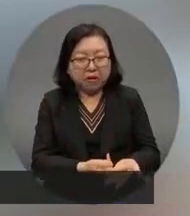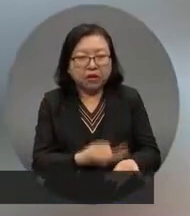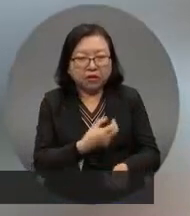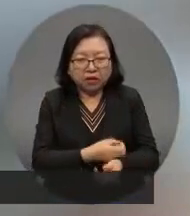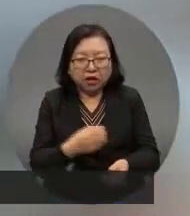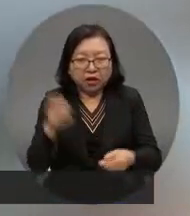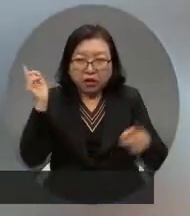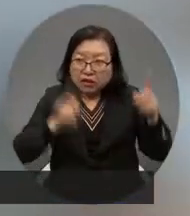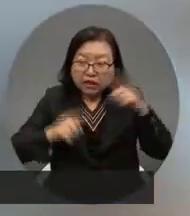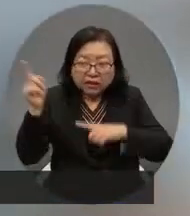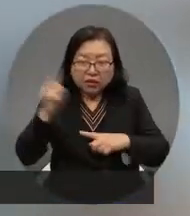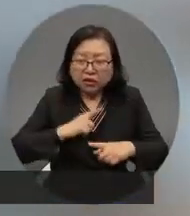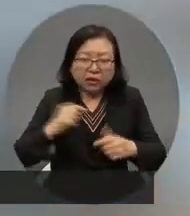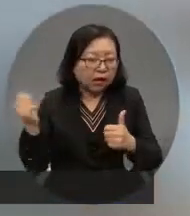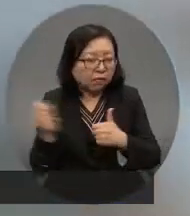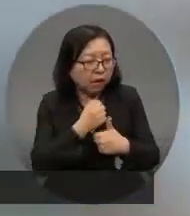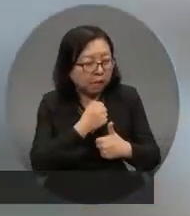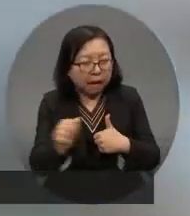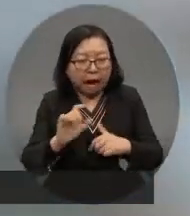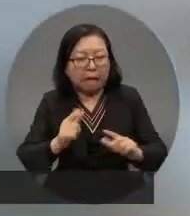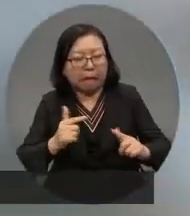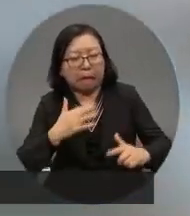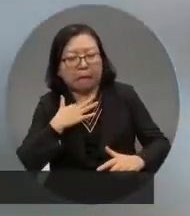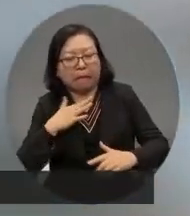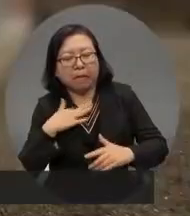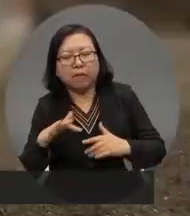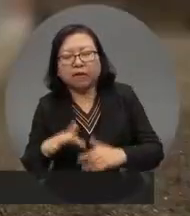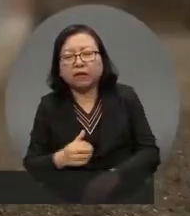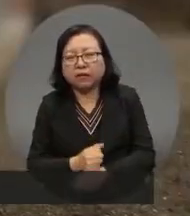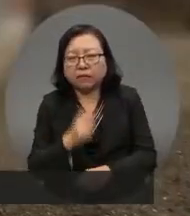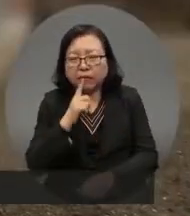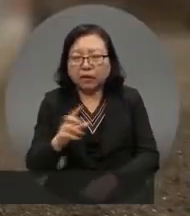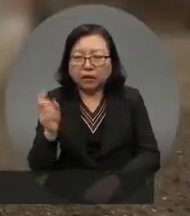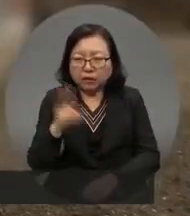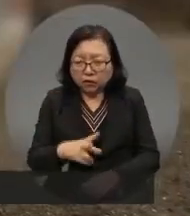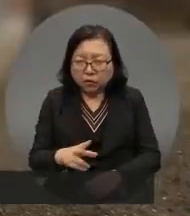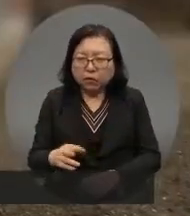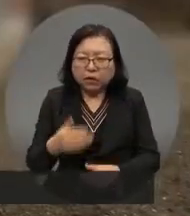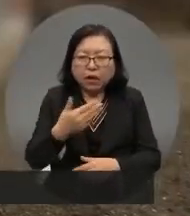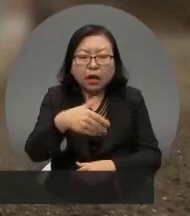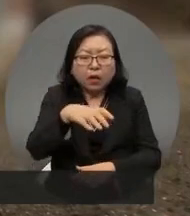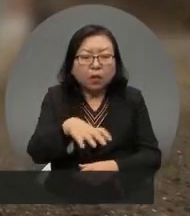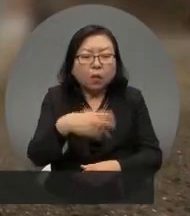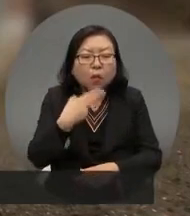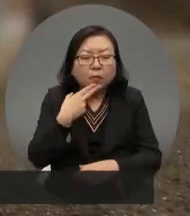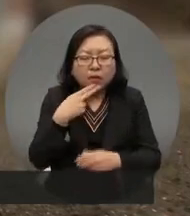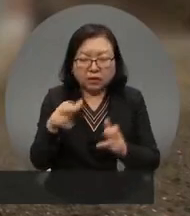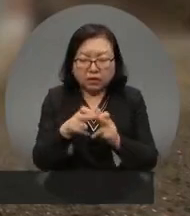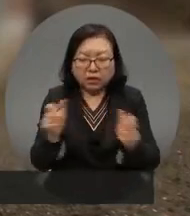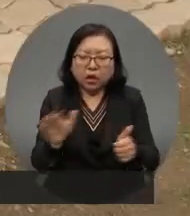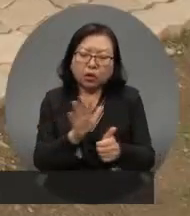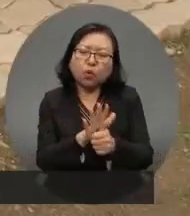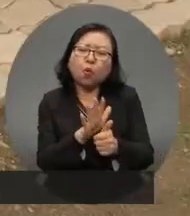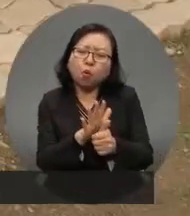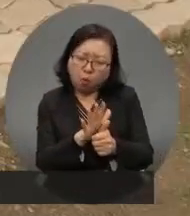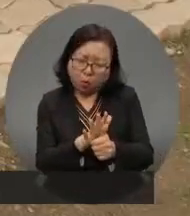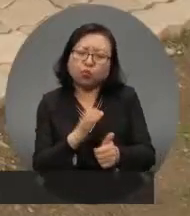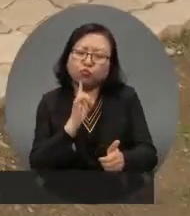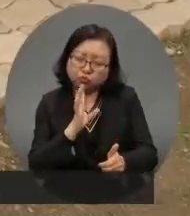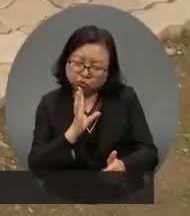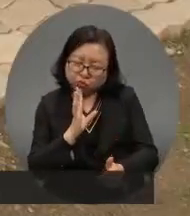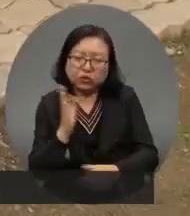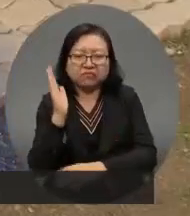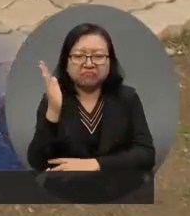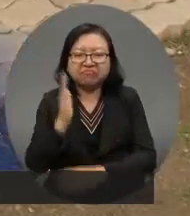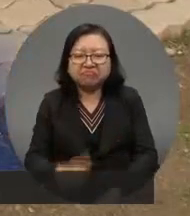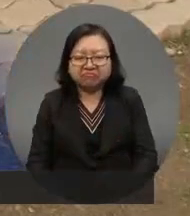생긴 것은 아니라고 해명했습니다. 또 어디까지나 갈 곳 없는 장애인들을 도우려고 한 행동이었다고 주장했습니다.